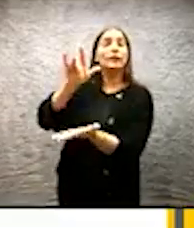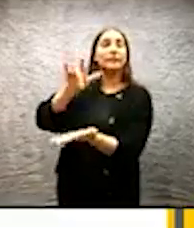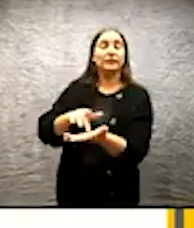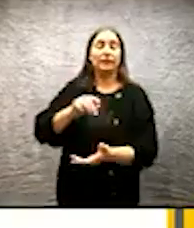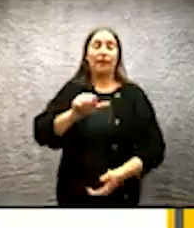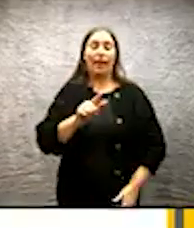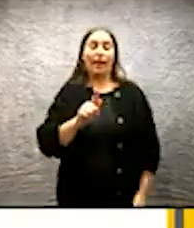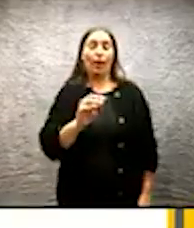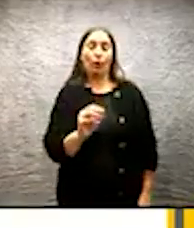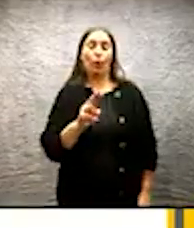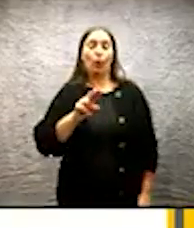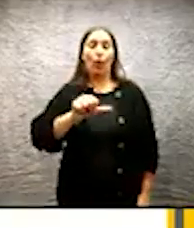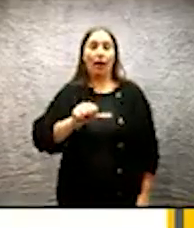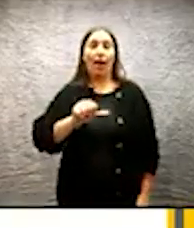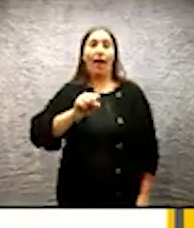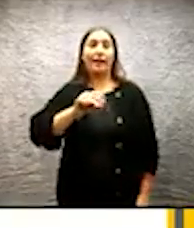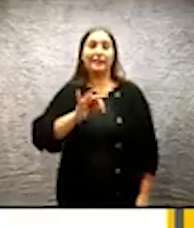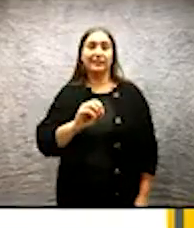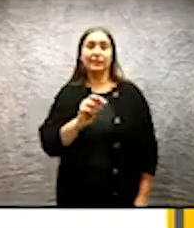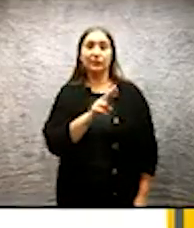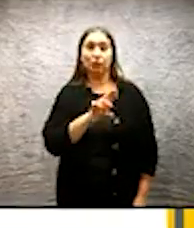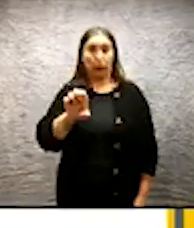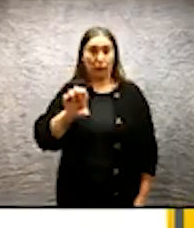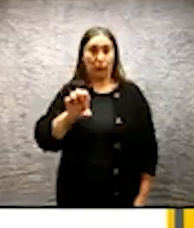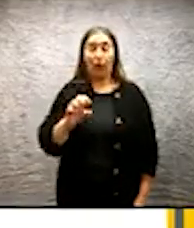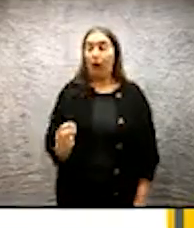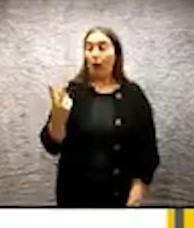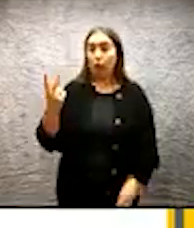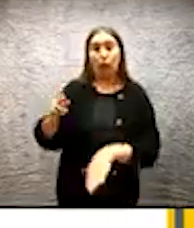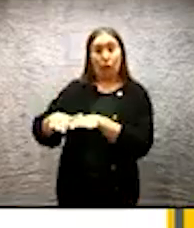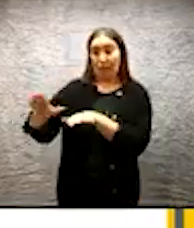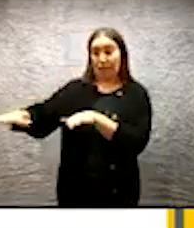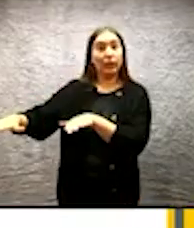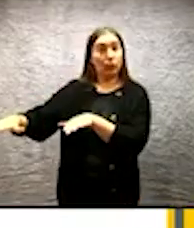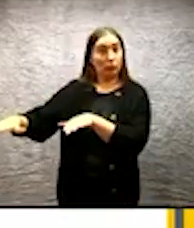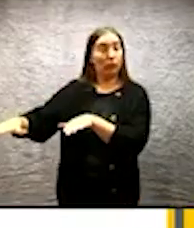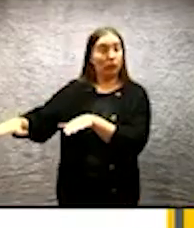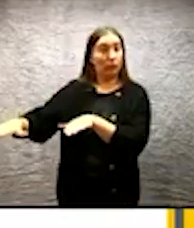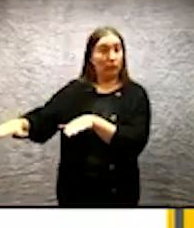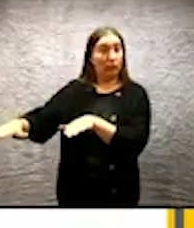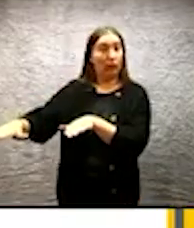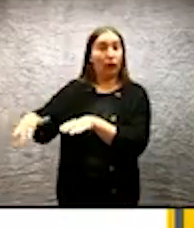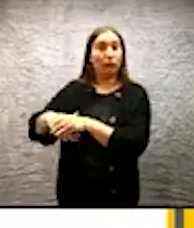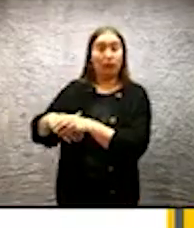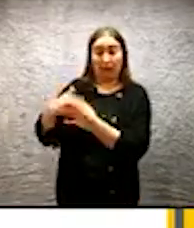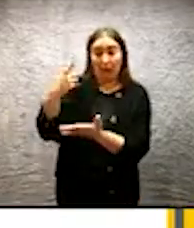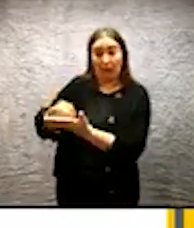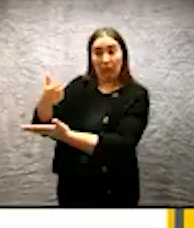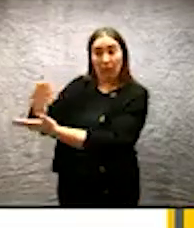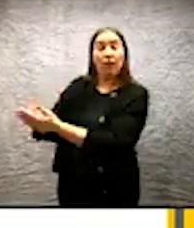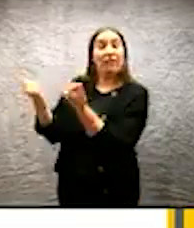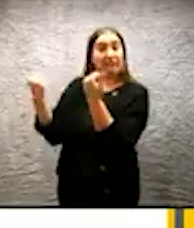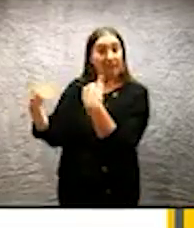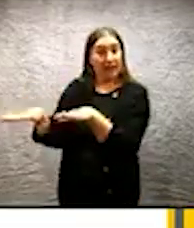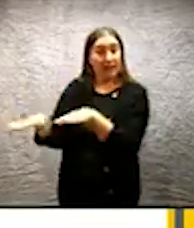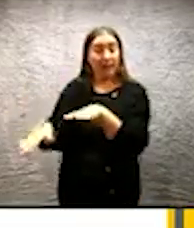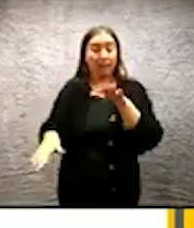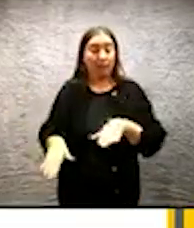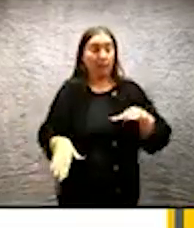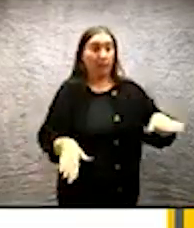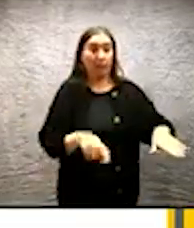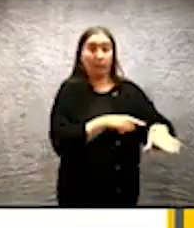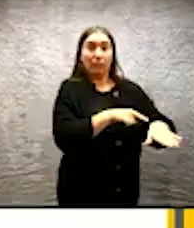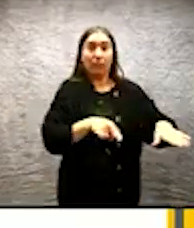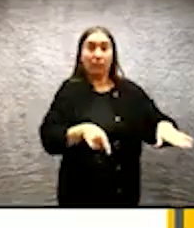Agora Store, hein, et donc il y a deux véhicules qui ont été achetés et deux qui n'ont